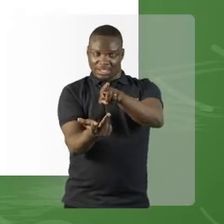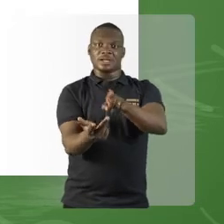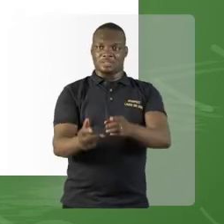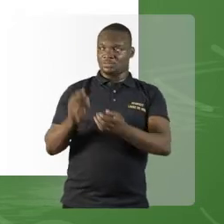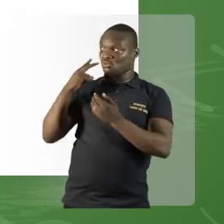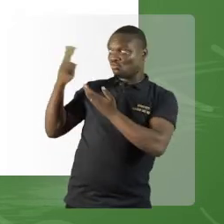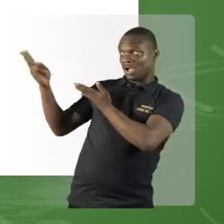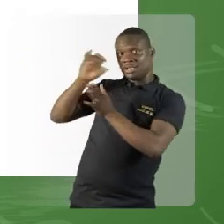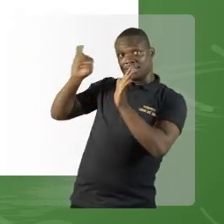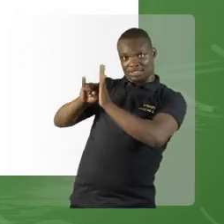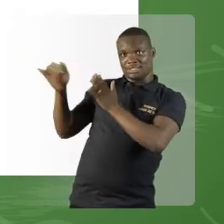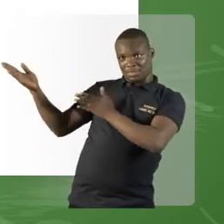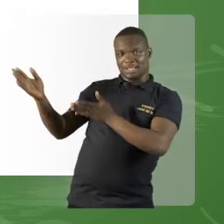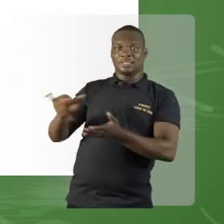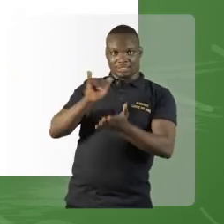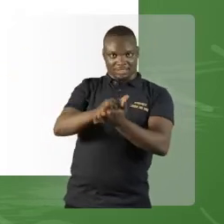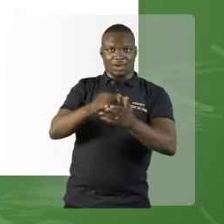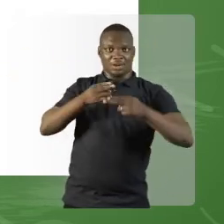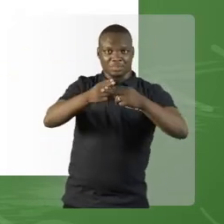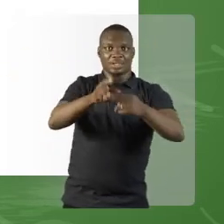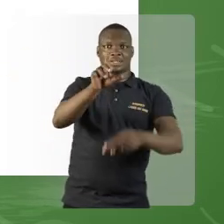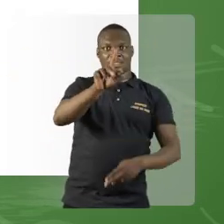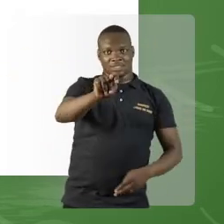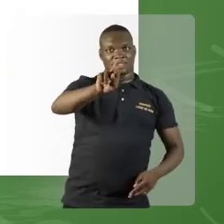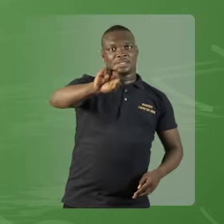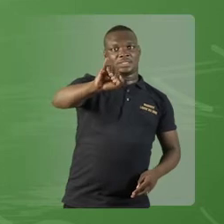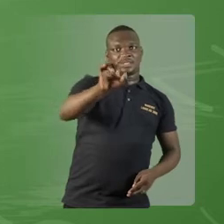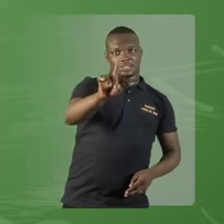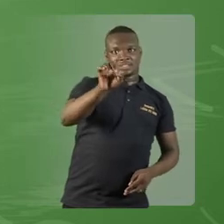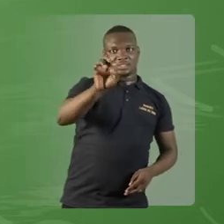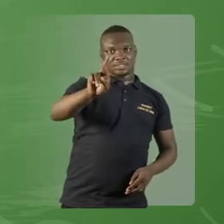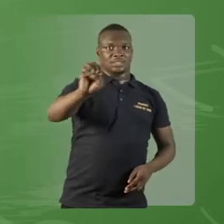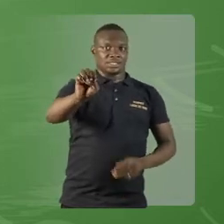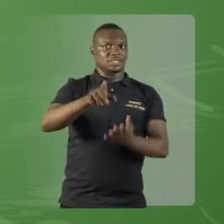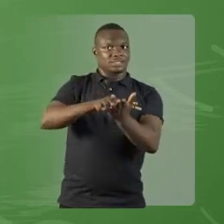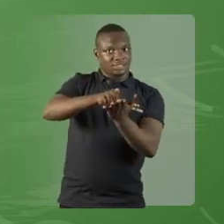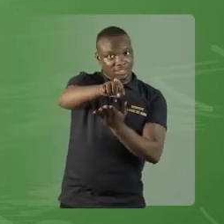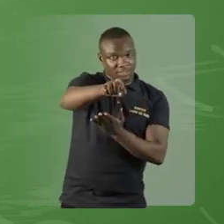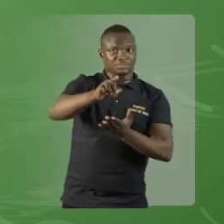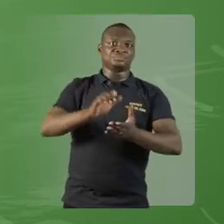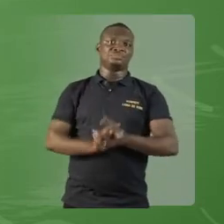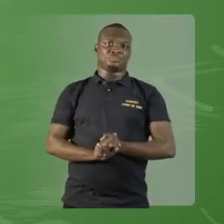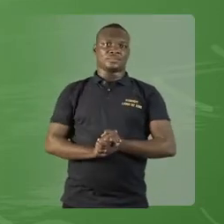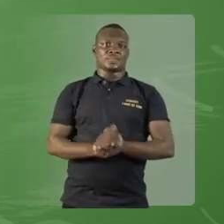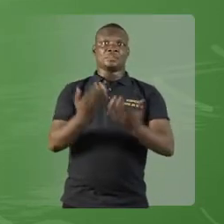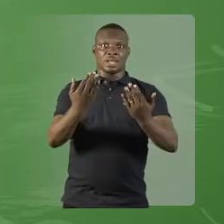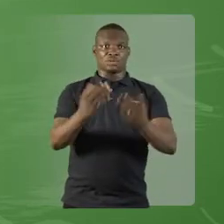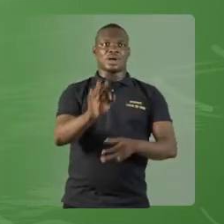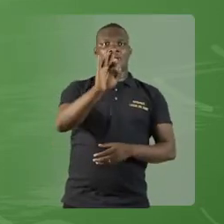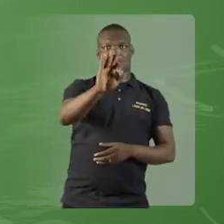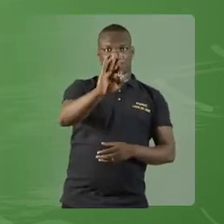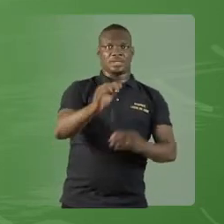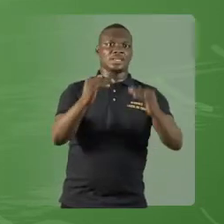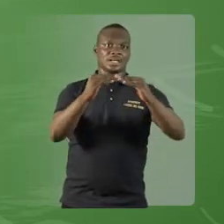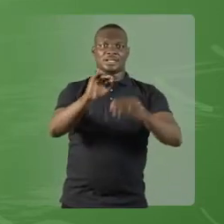représente un trièdre qui est direct. Quant à la norme de F, elle est définie par